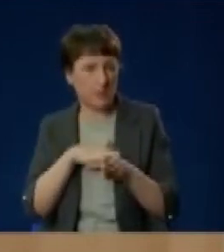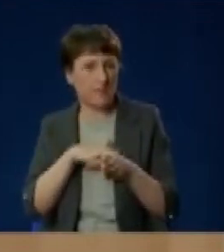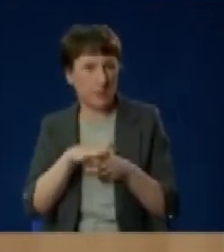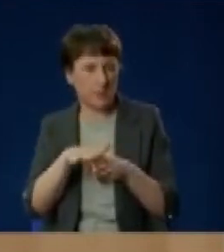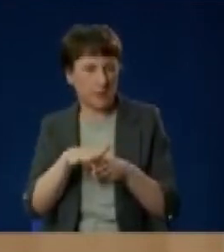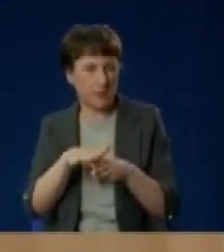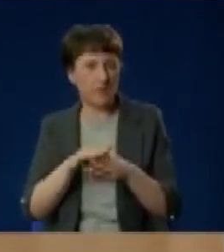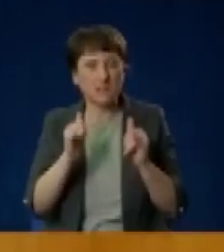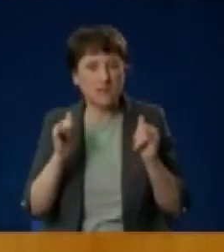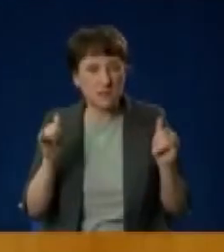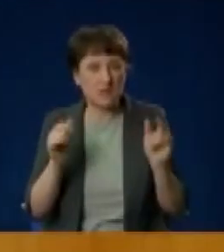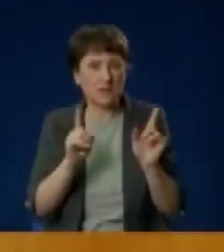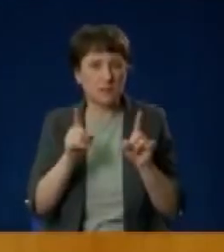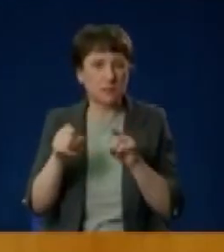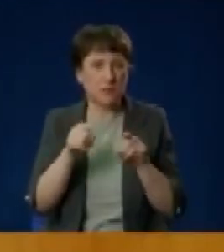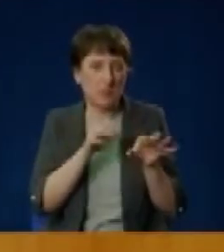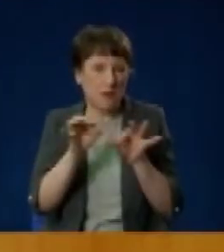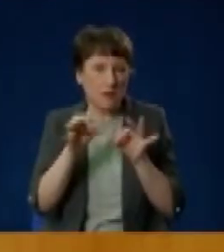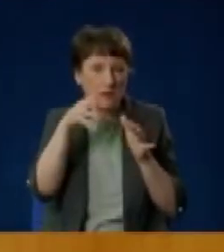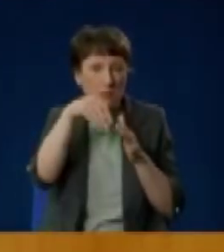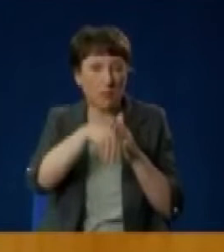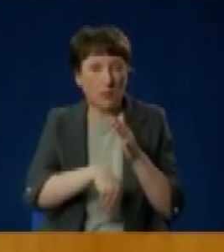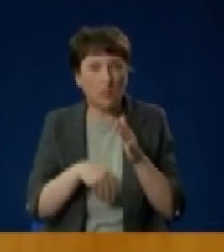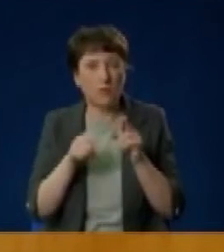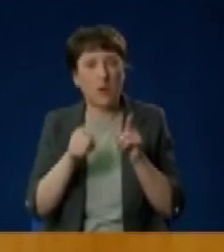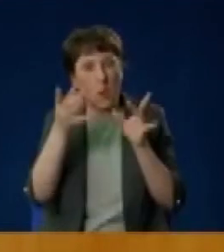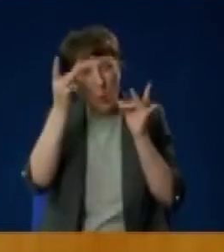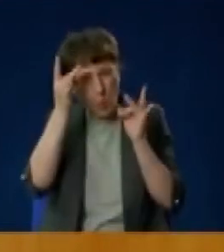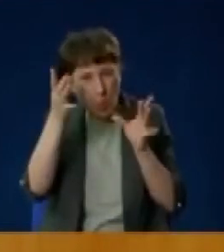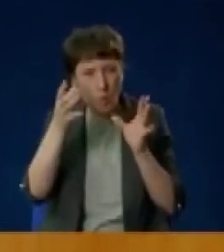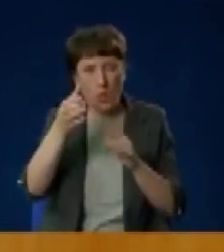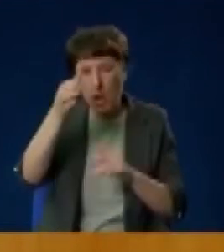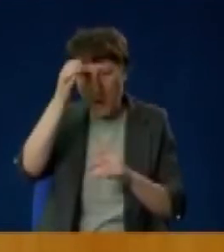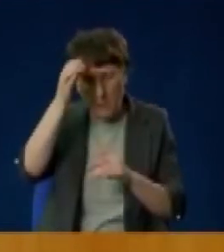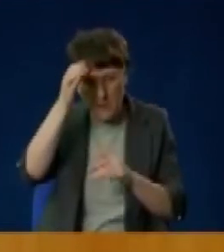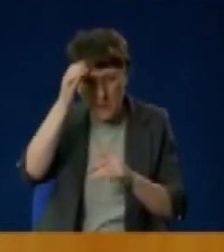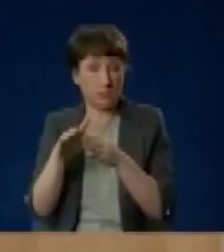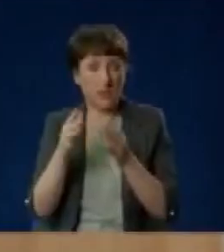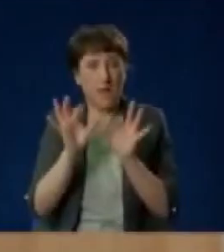и столько же региональных дорог. Рассказал губернатор и о крупных инвестиционных проектах.